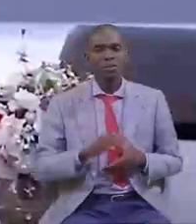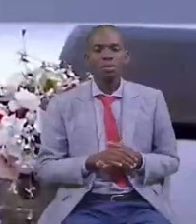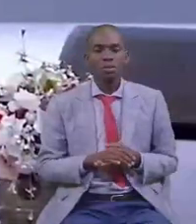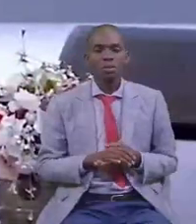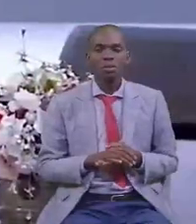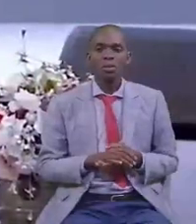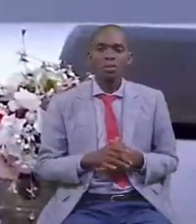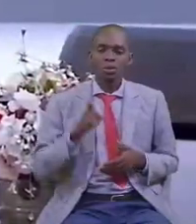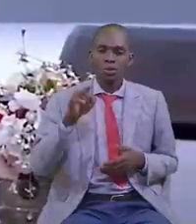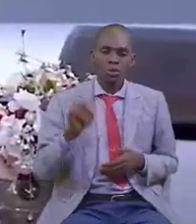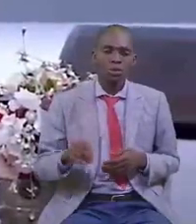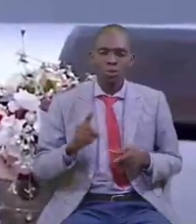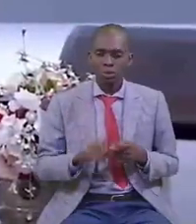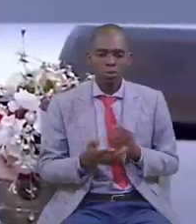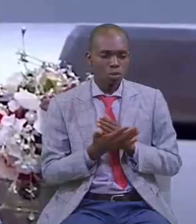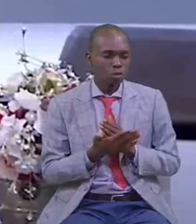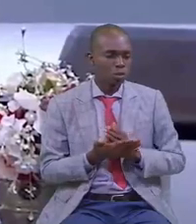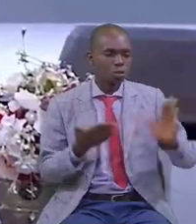Tu dois rejeter le diable.